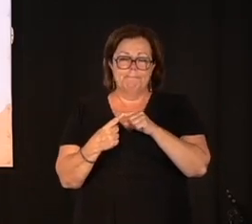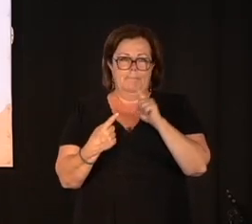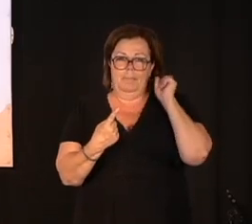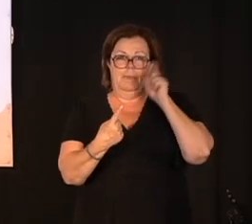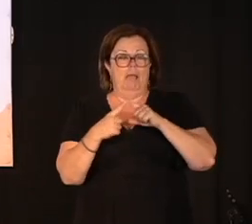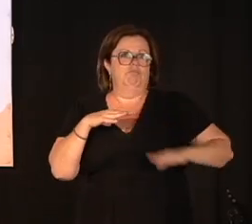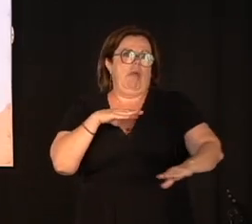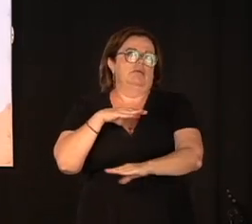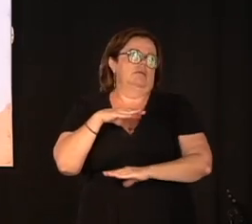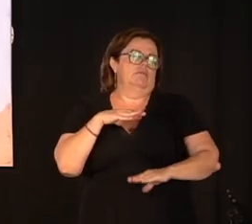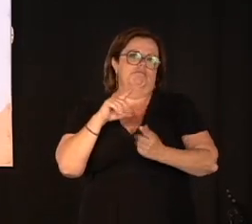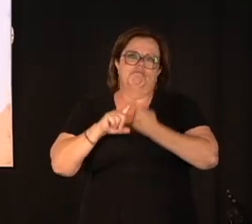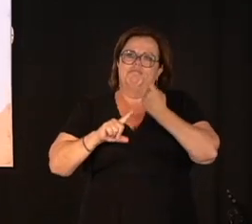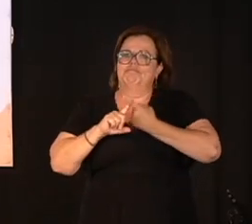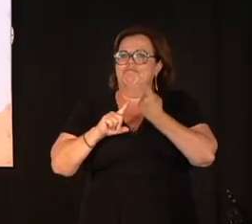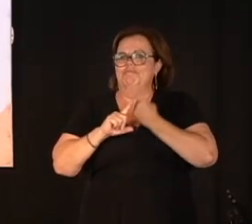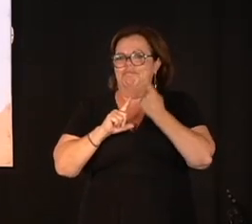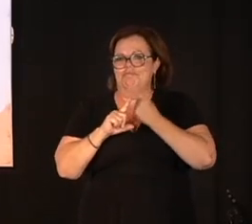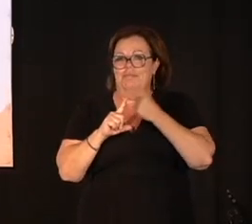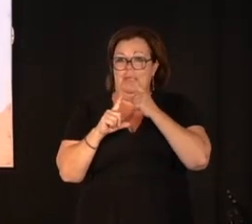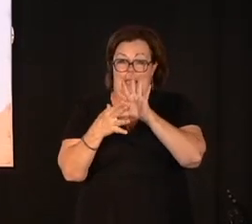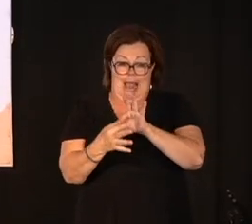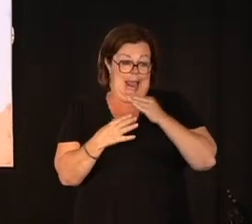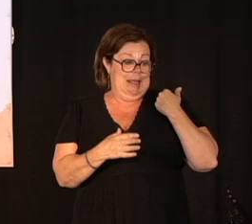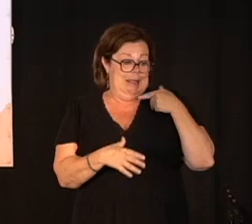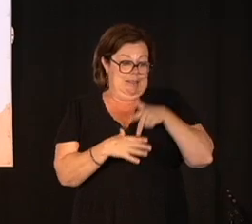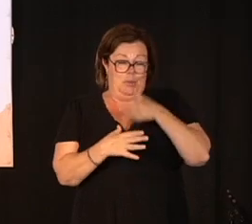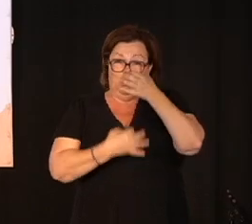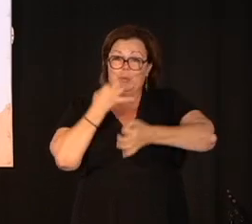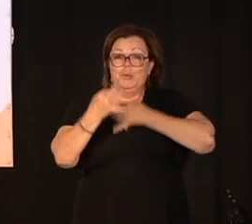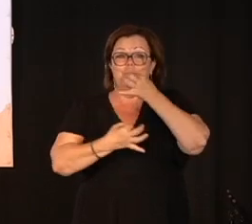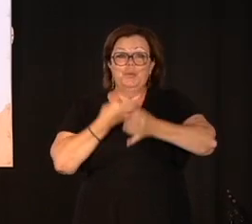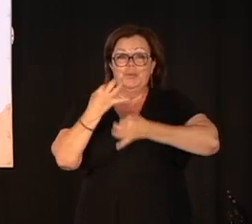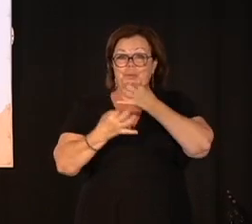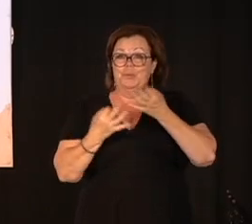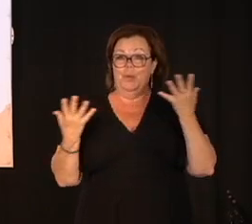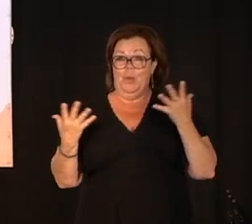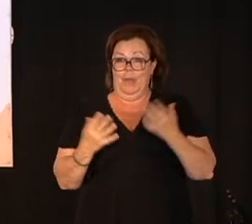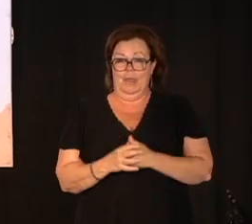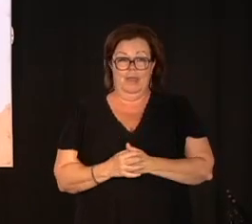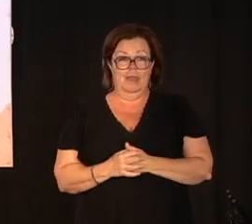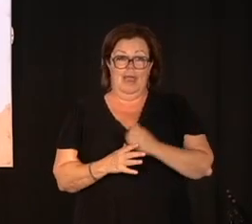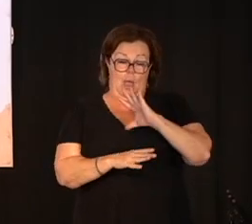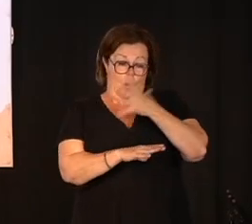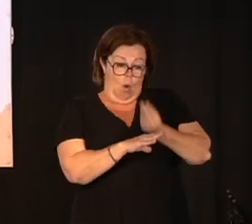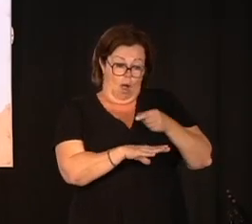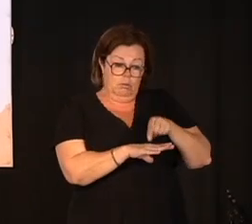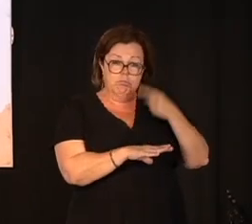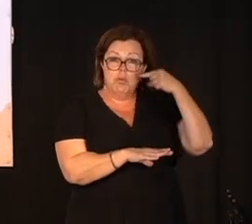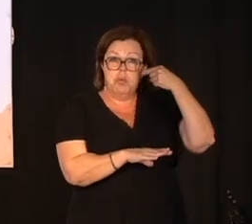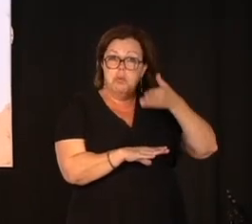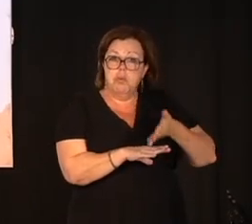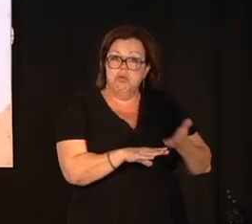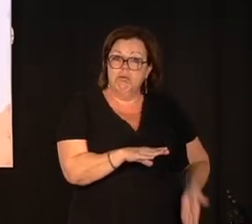qui est un peu liée à ce que j'ai dit au départ, à savoir finalement à quoi a servi le HESS en